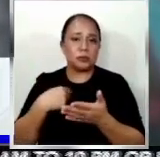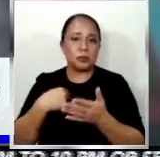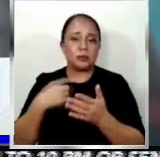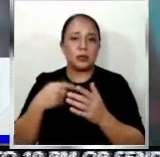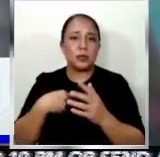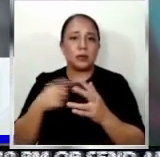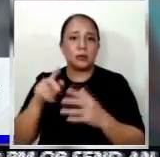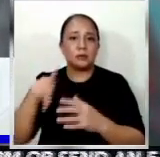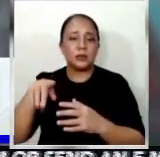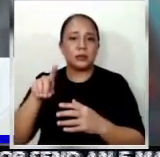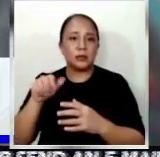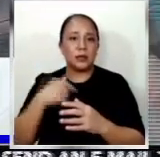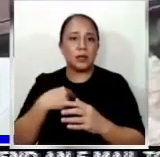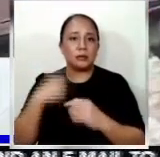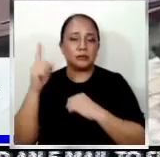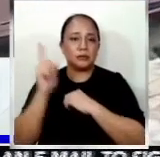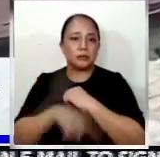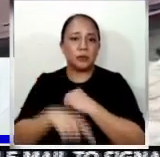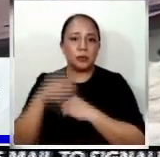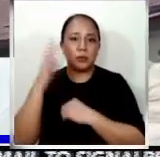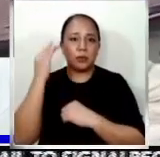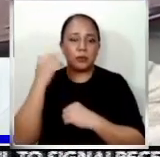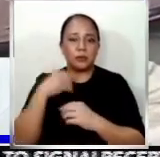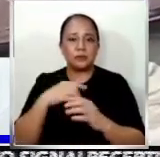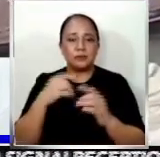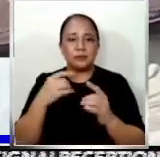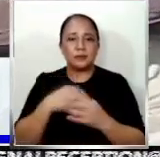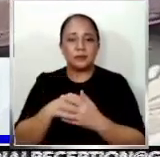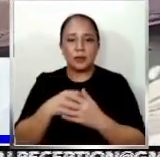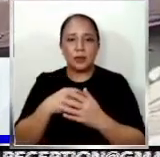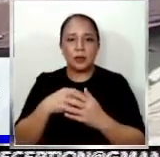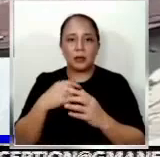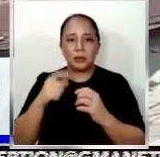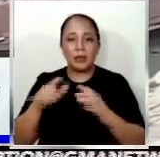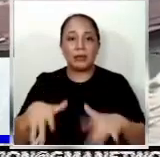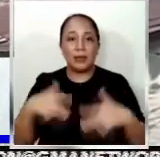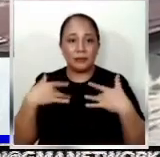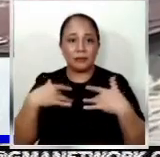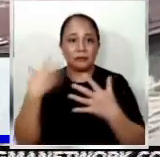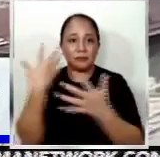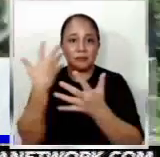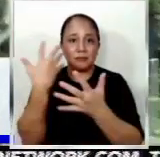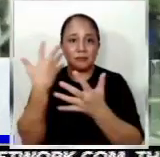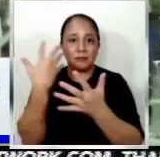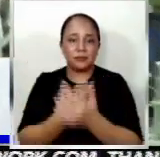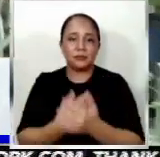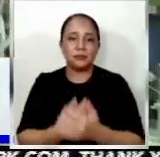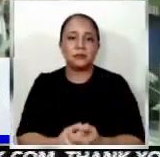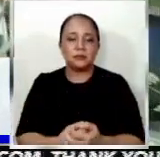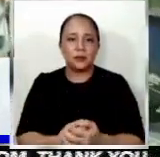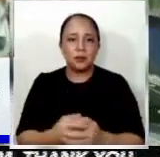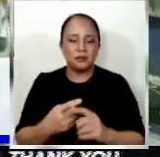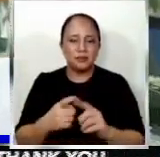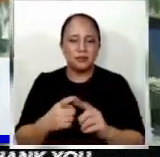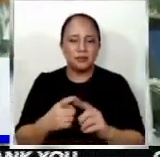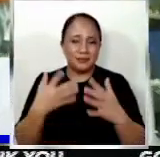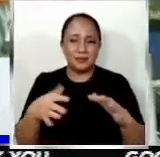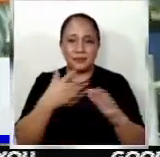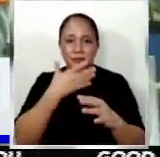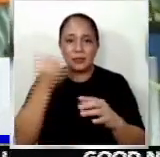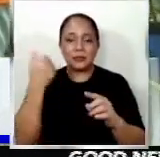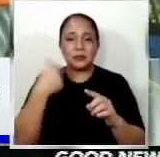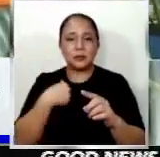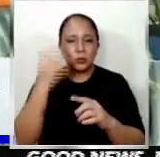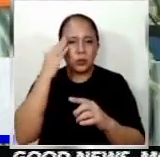na nasintensyahan dahil sa heinous crime o nasintensyahan ng life imprisonment o reclusion perpetua. Mas mabuti raw kung malalaman nila ang mga pangalan